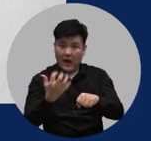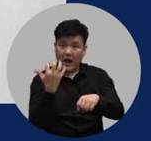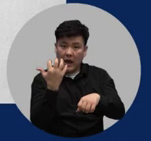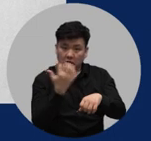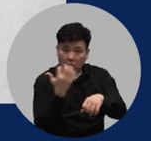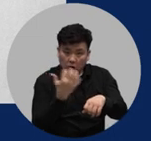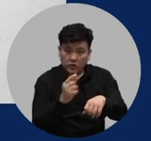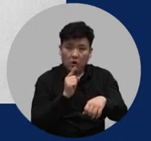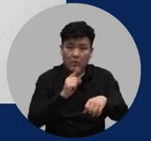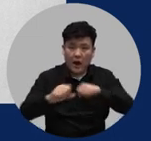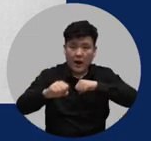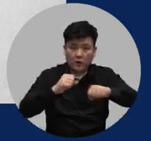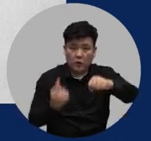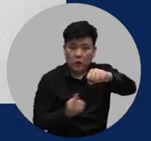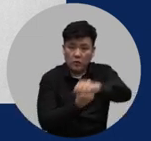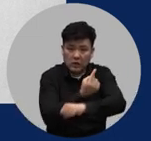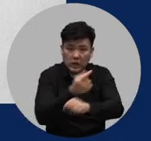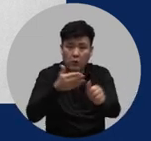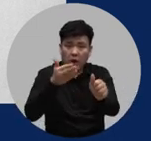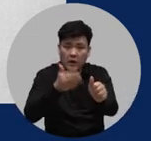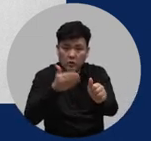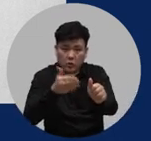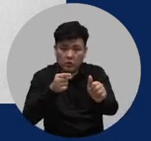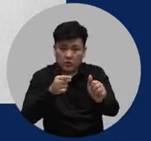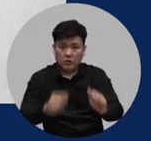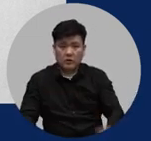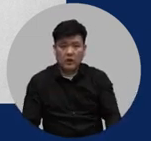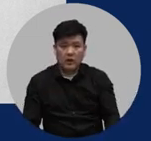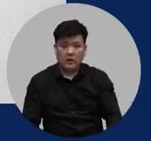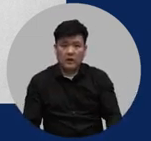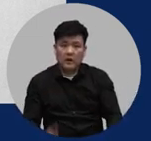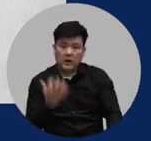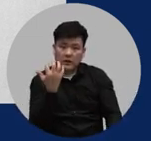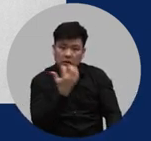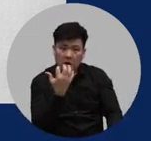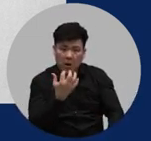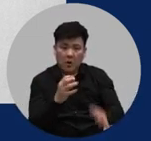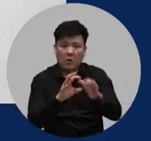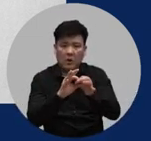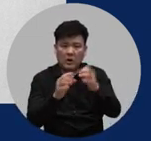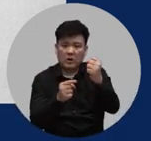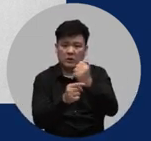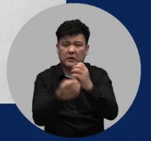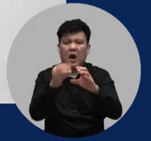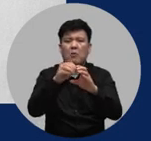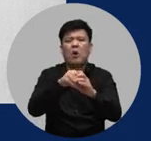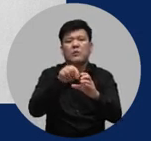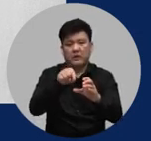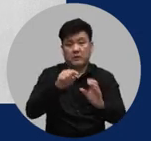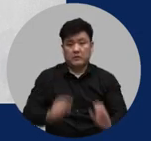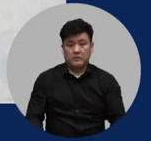성적 언동이나 그 밖의 요구는 성적인 의미가 내포되어 있는 경우를 말합니다.